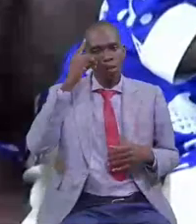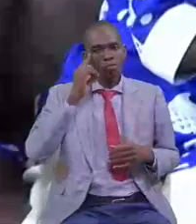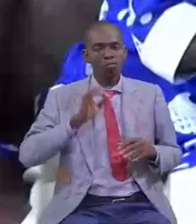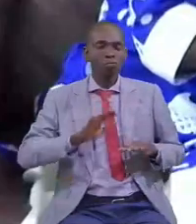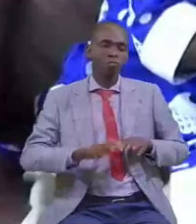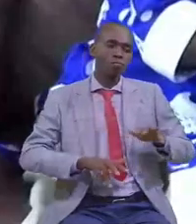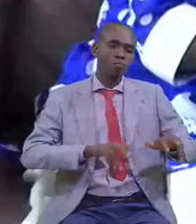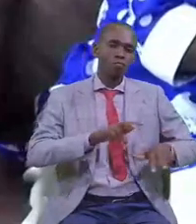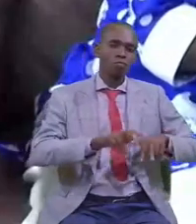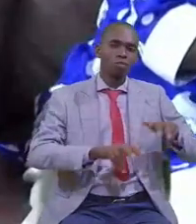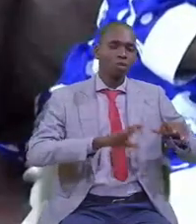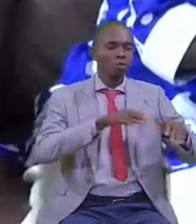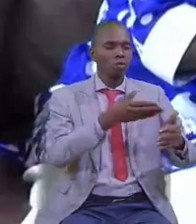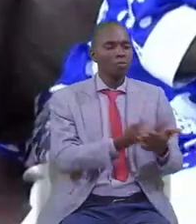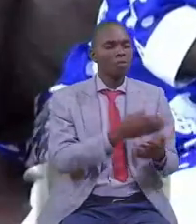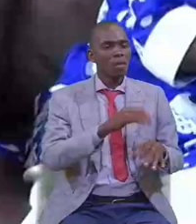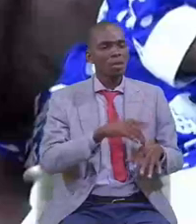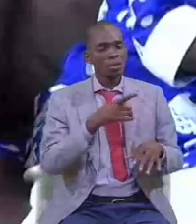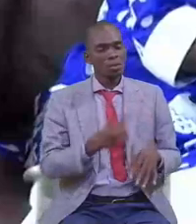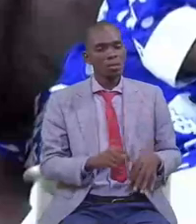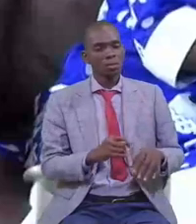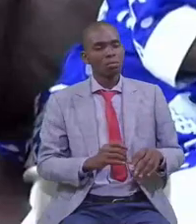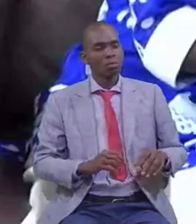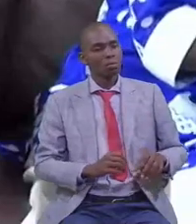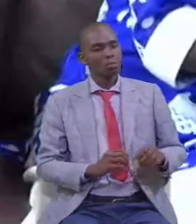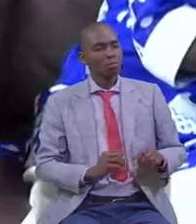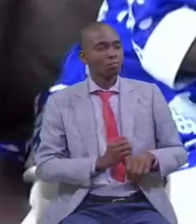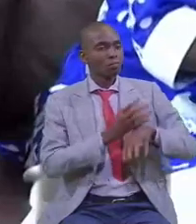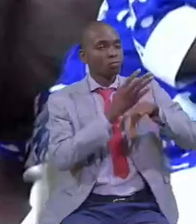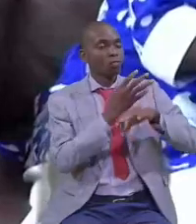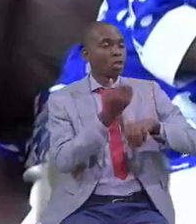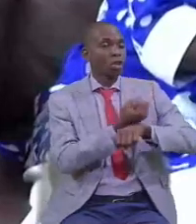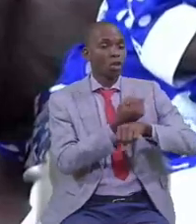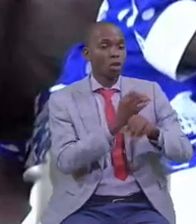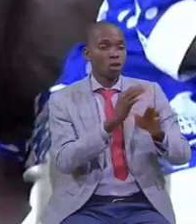Il a pris sa verge et il a frappé deux fois.